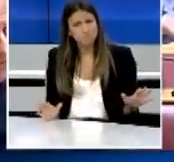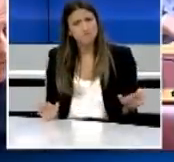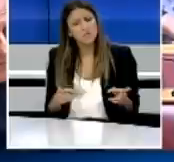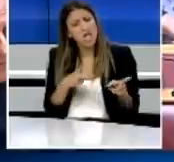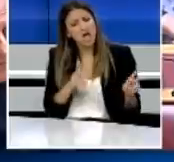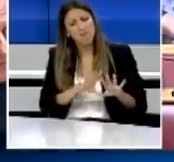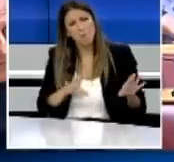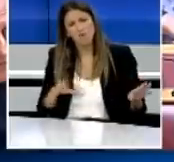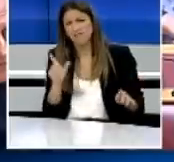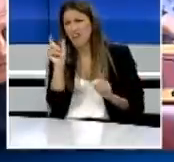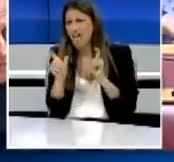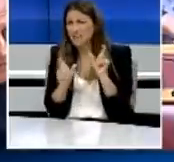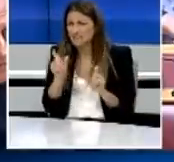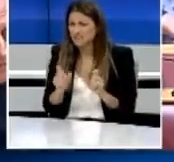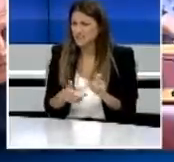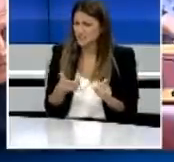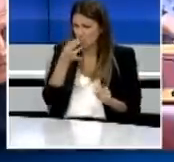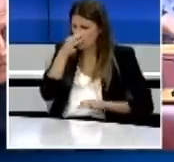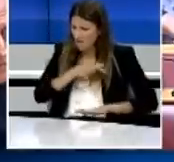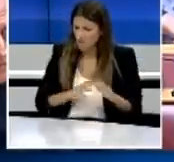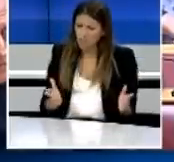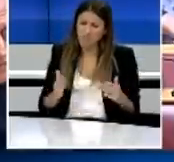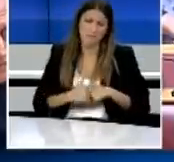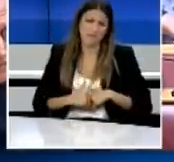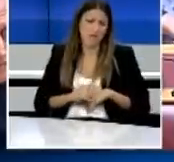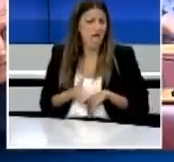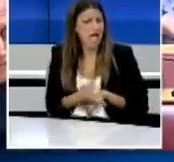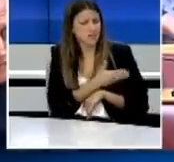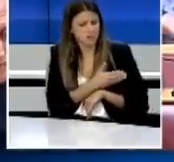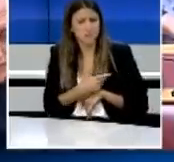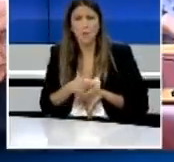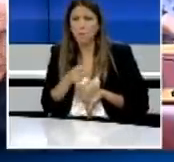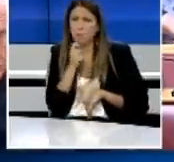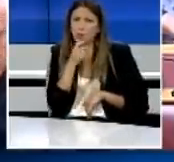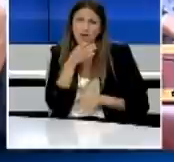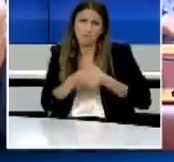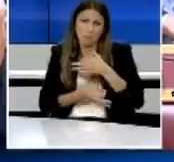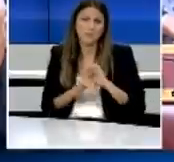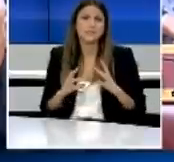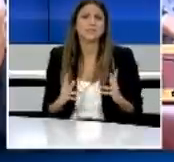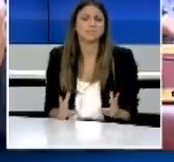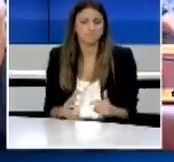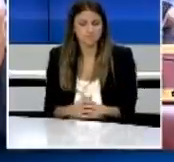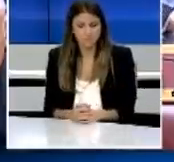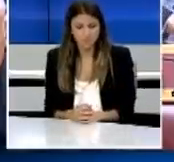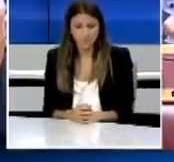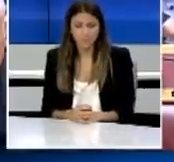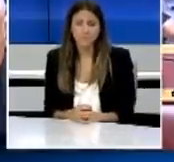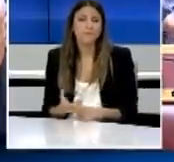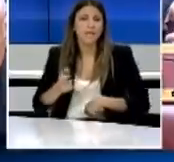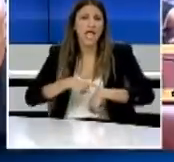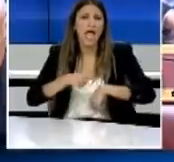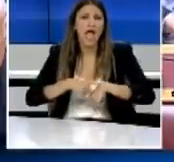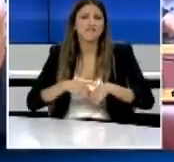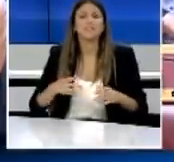αυτές τις εκφράσεις, γιατί θέλω να μιλήσω πολιτικά και να σας πω το εξής και κλείνω. Η επιλογή σας